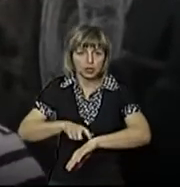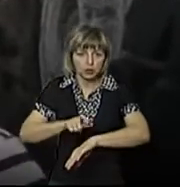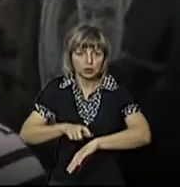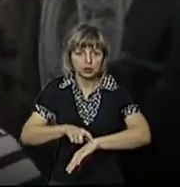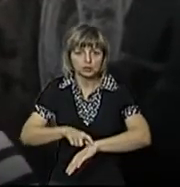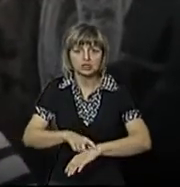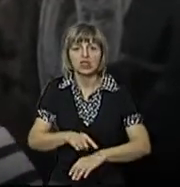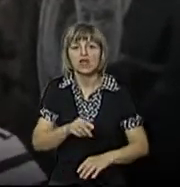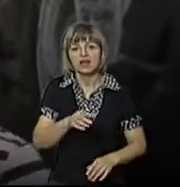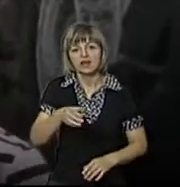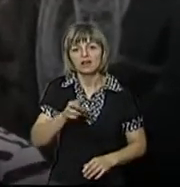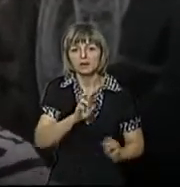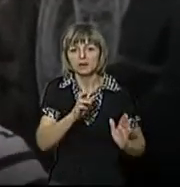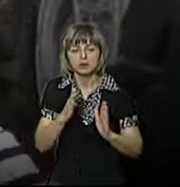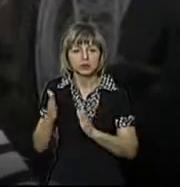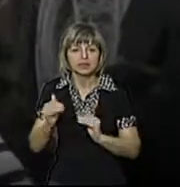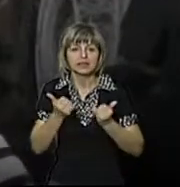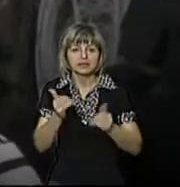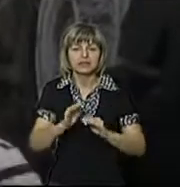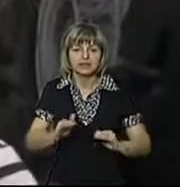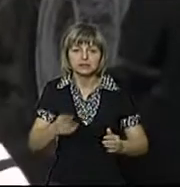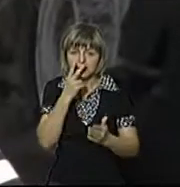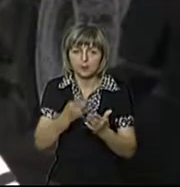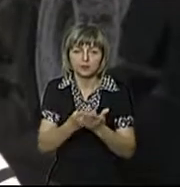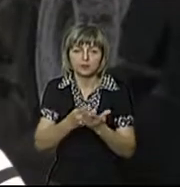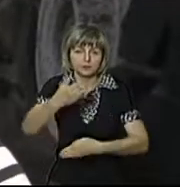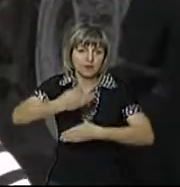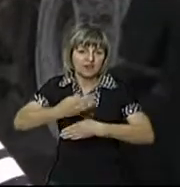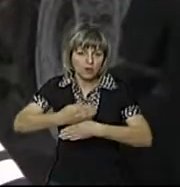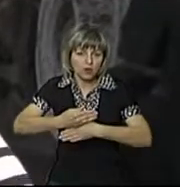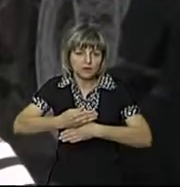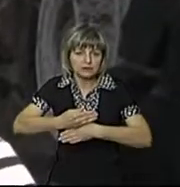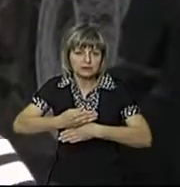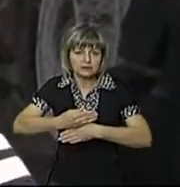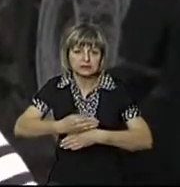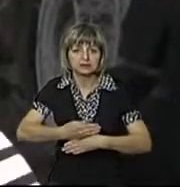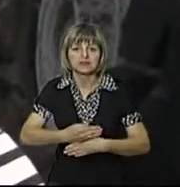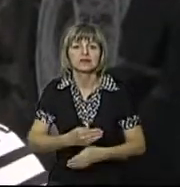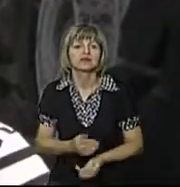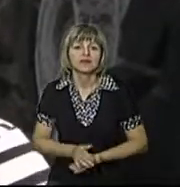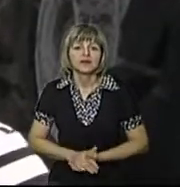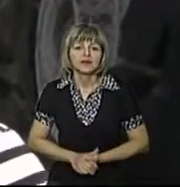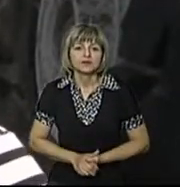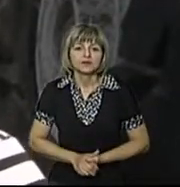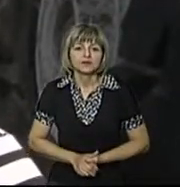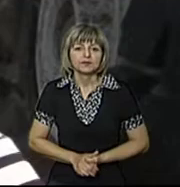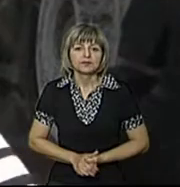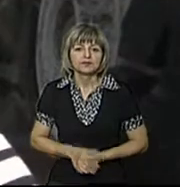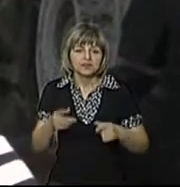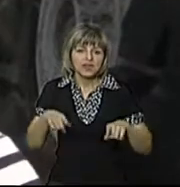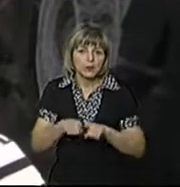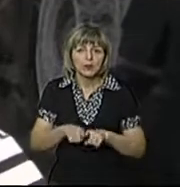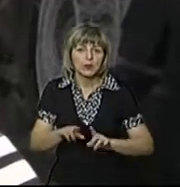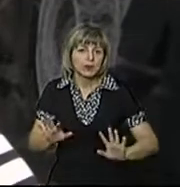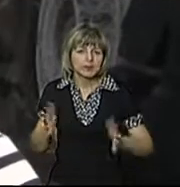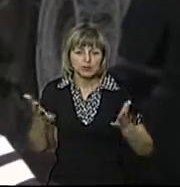оновленій дитячій бібліотеці. Показуємо невеличкий перформанс, виставу з 2 вистав. От. Власне, таку